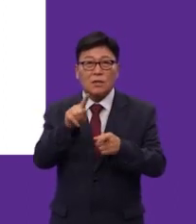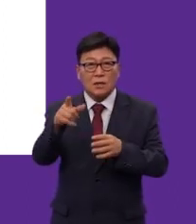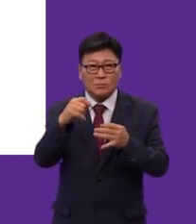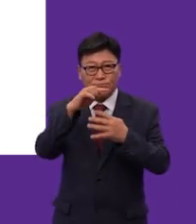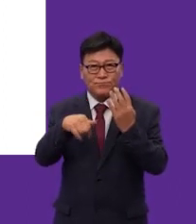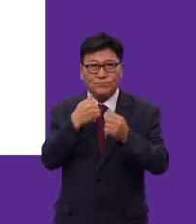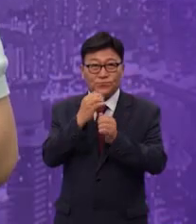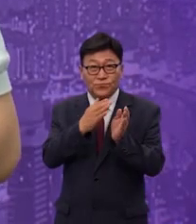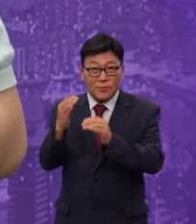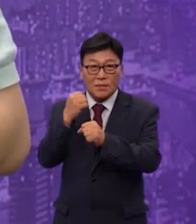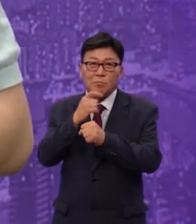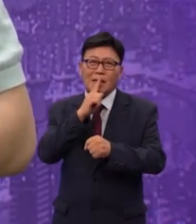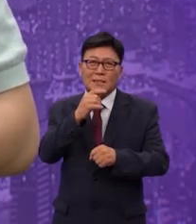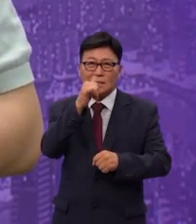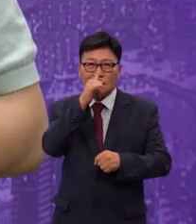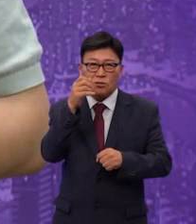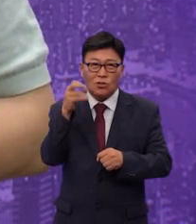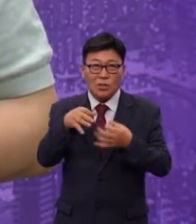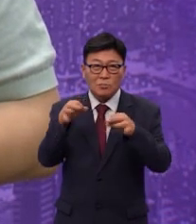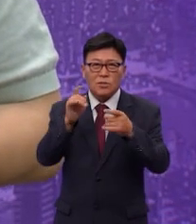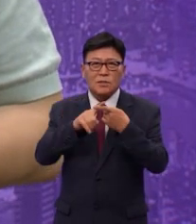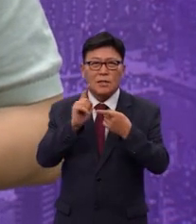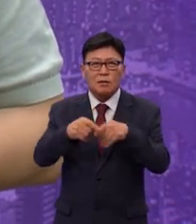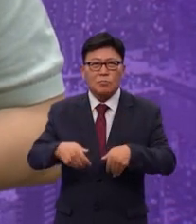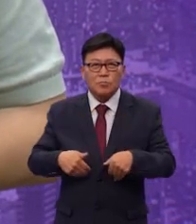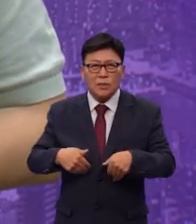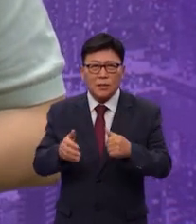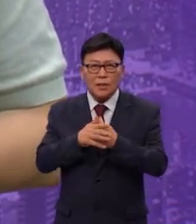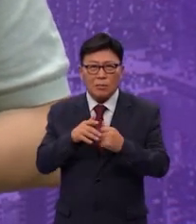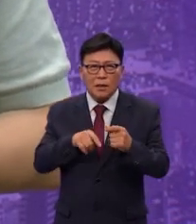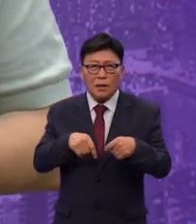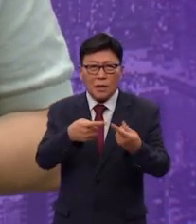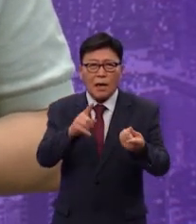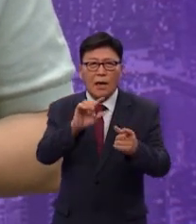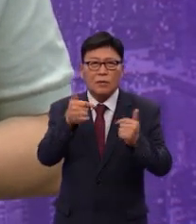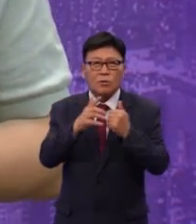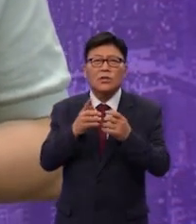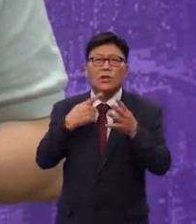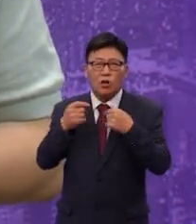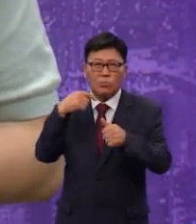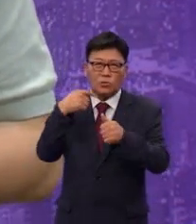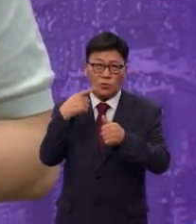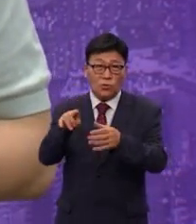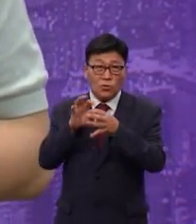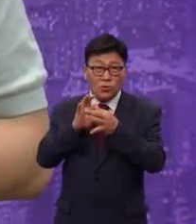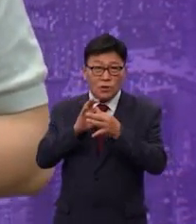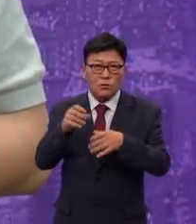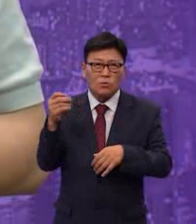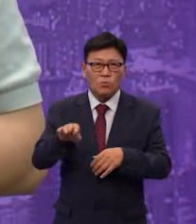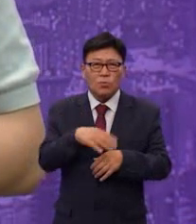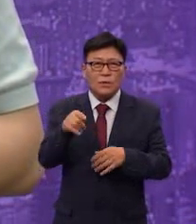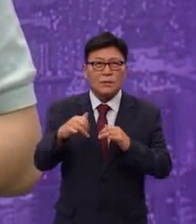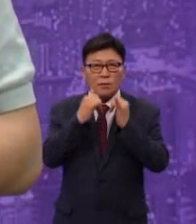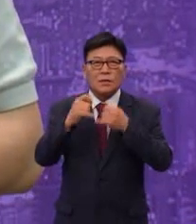마련하자라는 이야기도 나왔습니다. 금융에 대한 건 필요에 의해서 접근하는 것이 아니라 경험과 교육에 의해서, 그리고